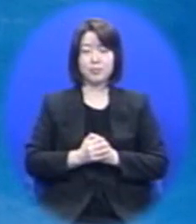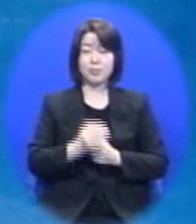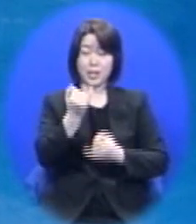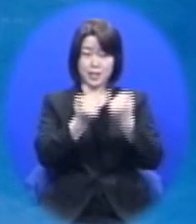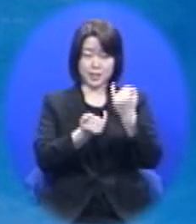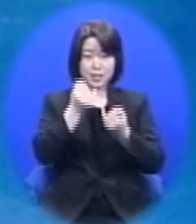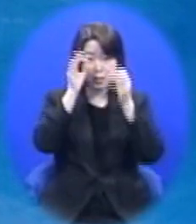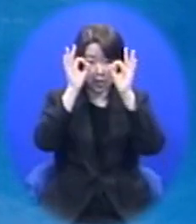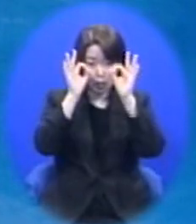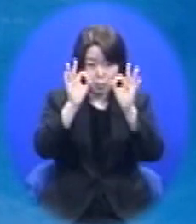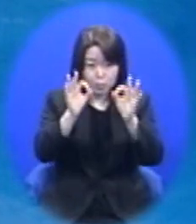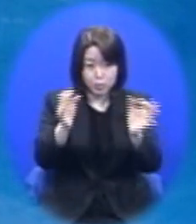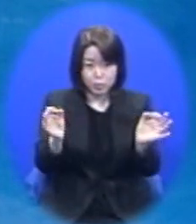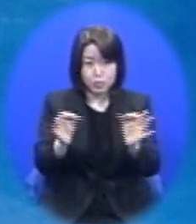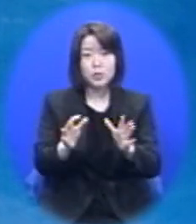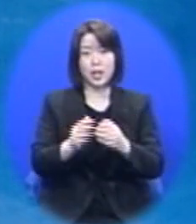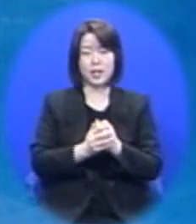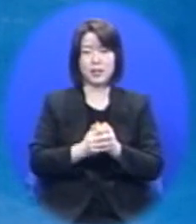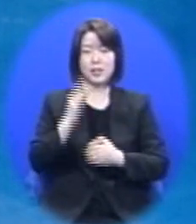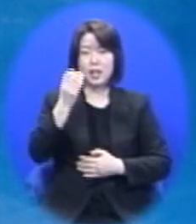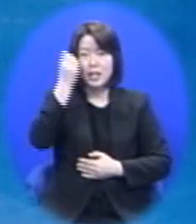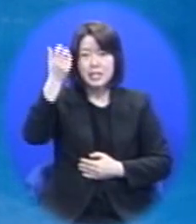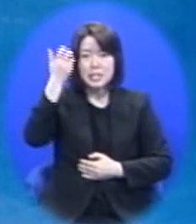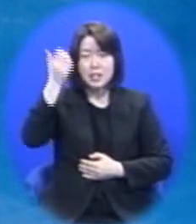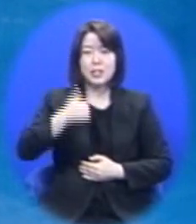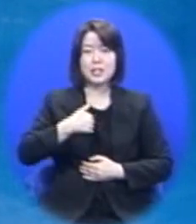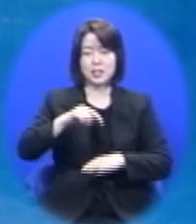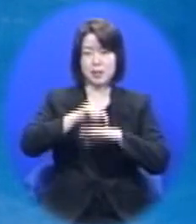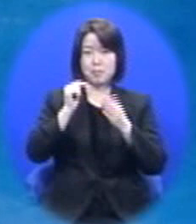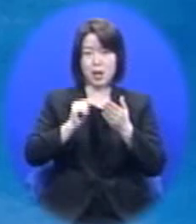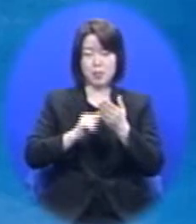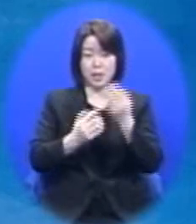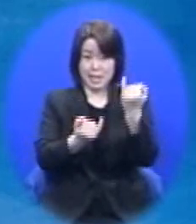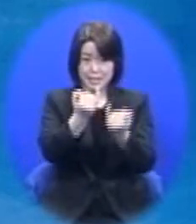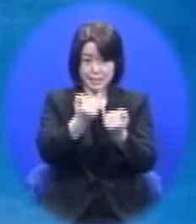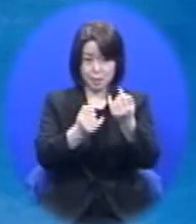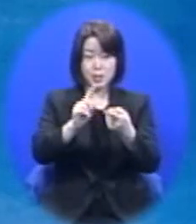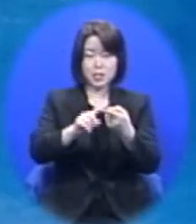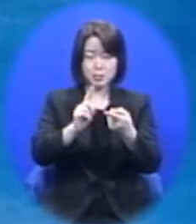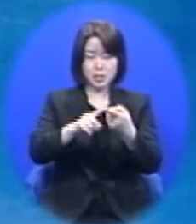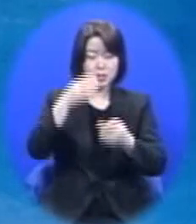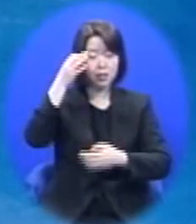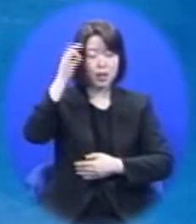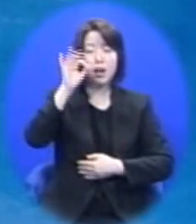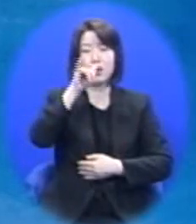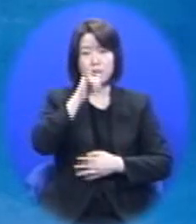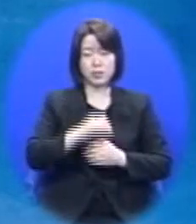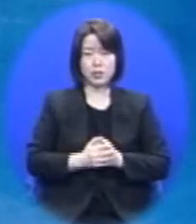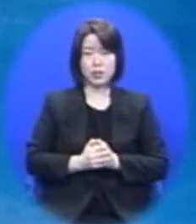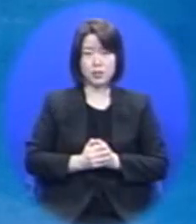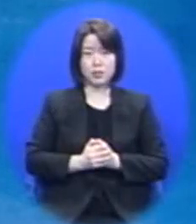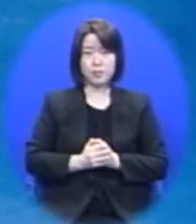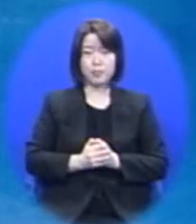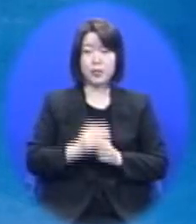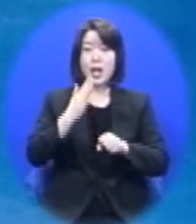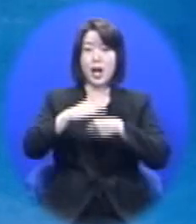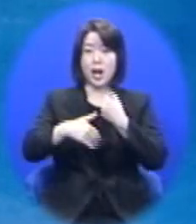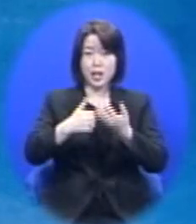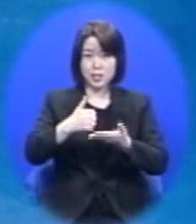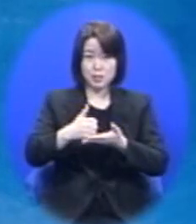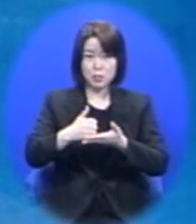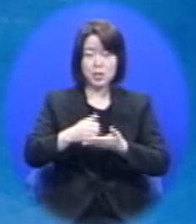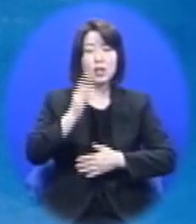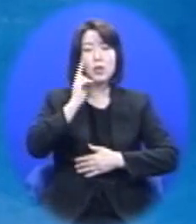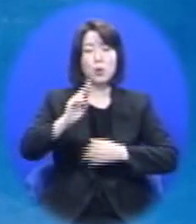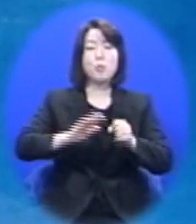자매님을 보는 순간에 성령께서 제 마음에 자매님에 대해서 생각나게 하셨어요. 하나님이